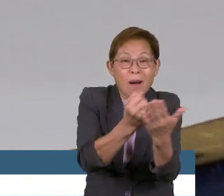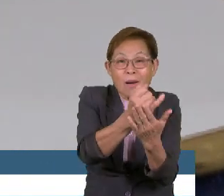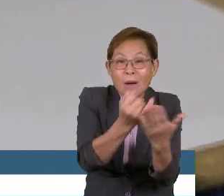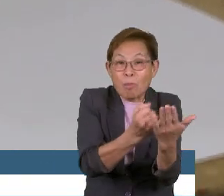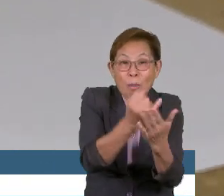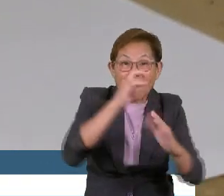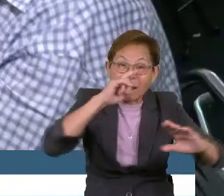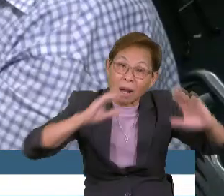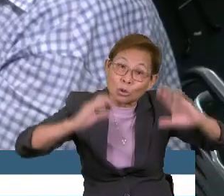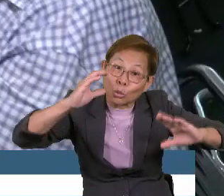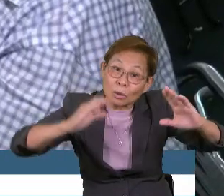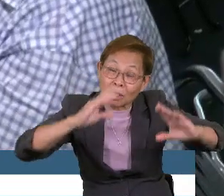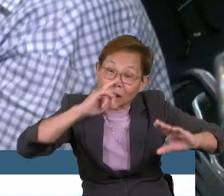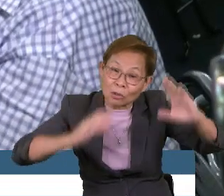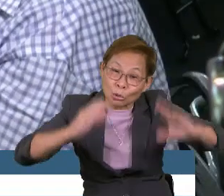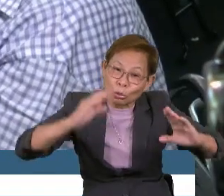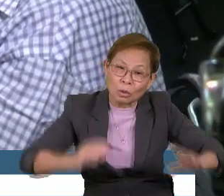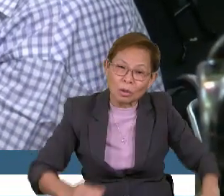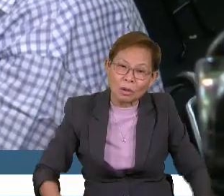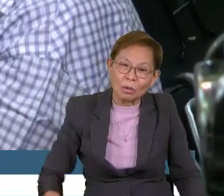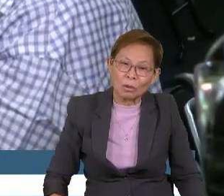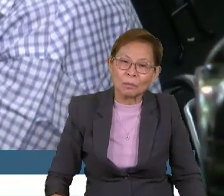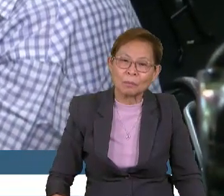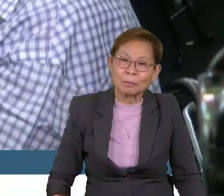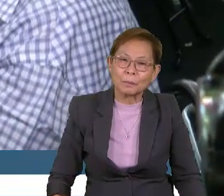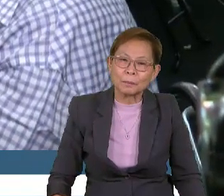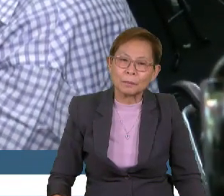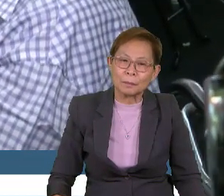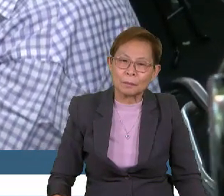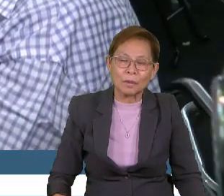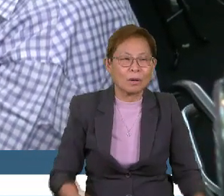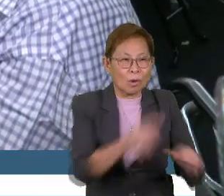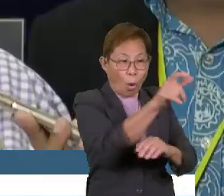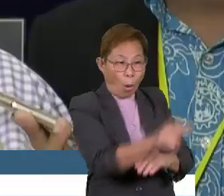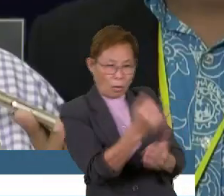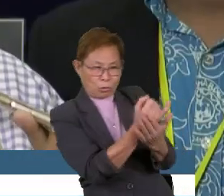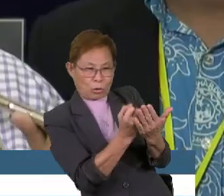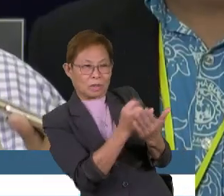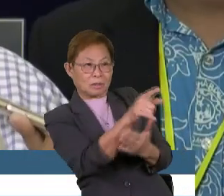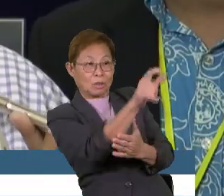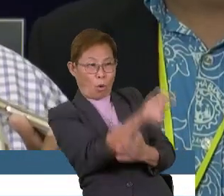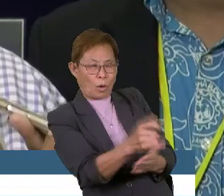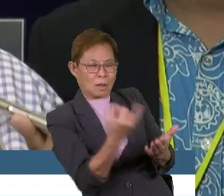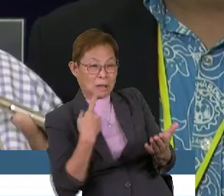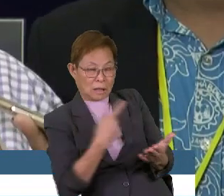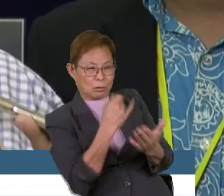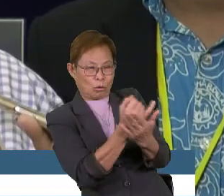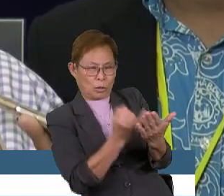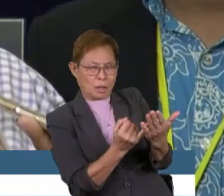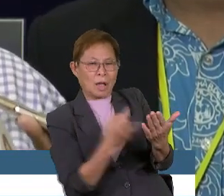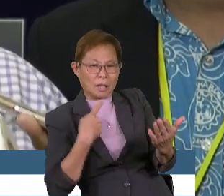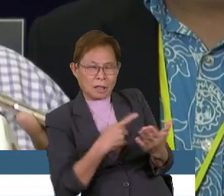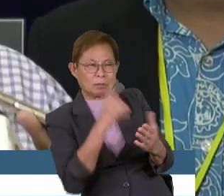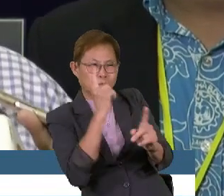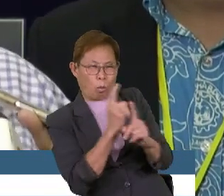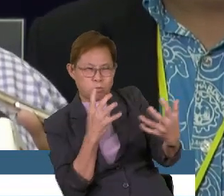kena buat tokoh seseorang itu yang kita lukis itu tak kira siapa. Tapi betul